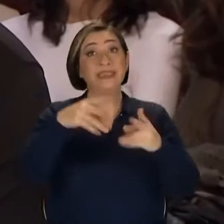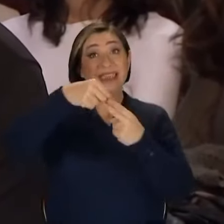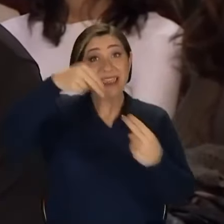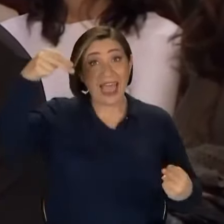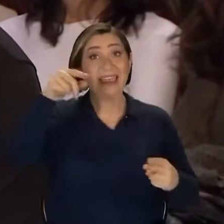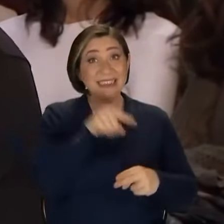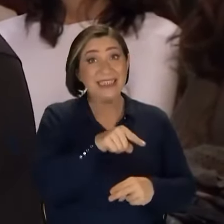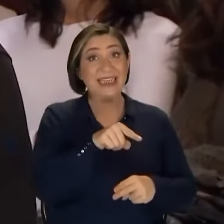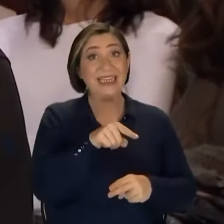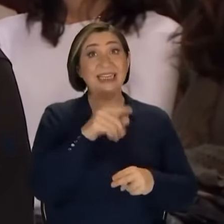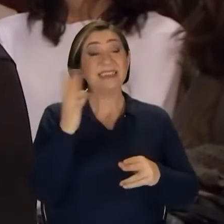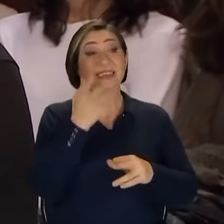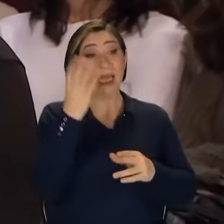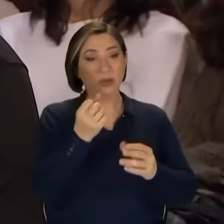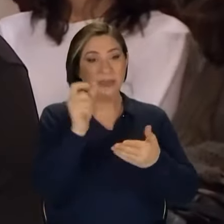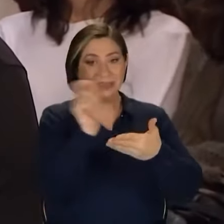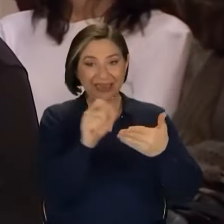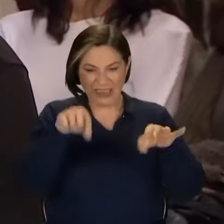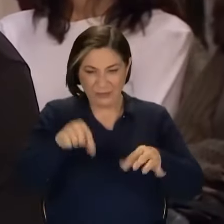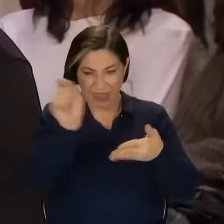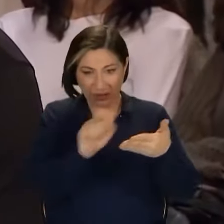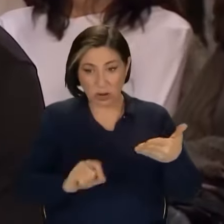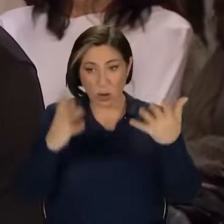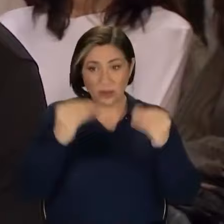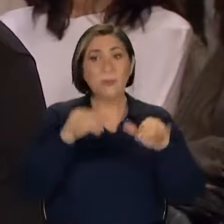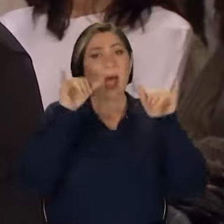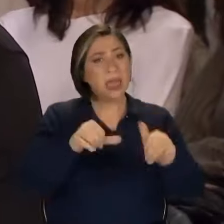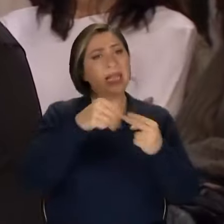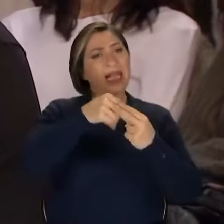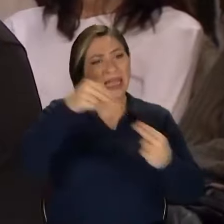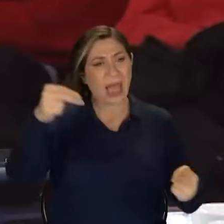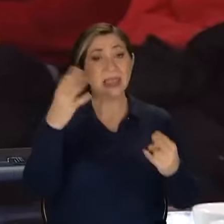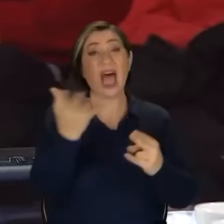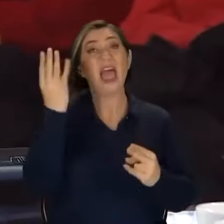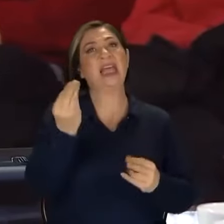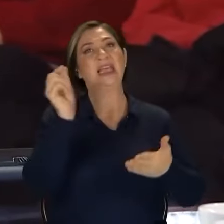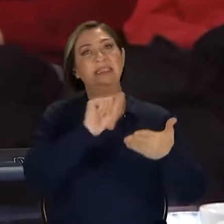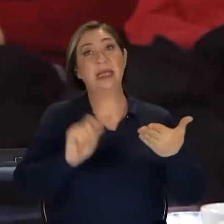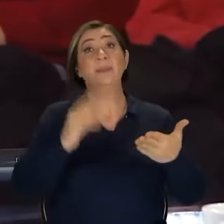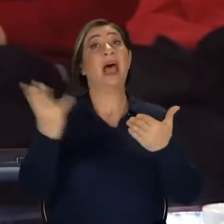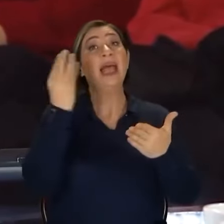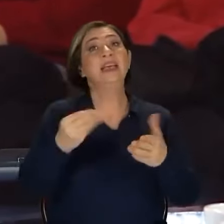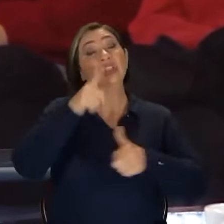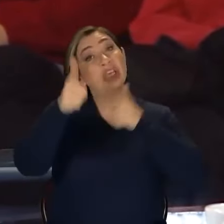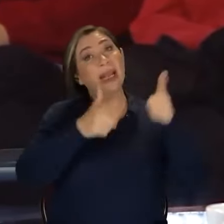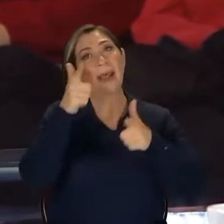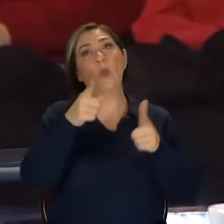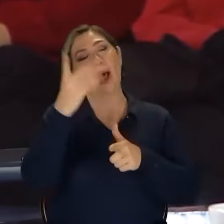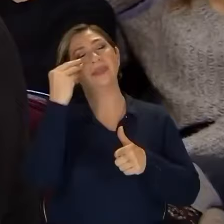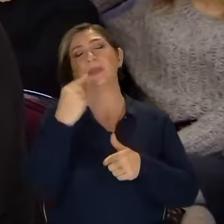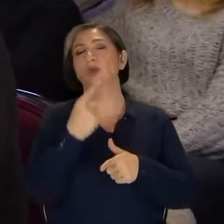hikayesini ve daha doğrusu senaryoyu şimdi yazacak olsam aynı öyküyü çok daha iyi yazarım daha iyi çekerim Bu